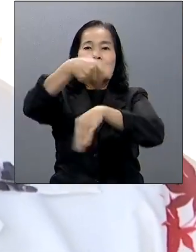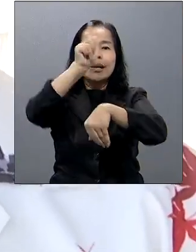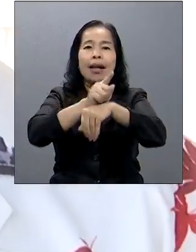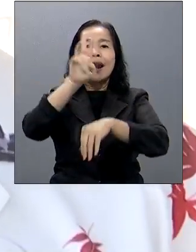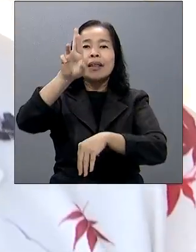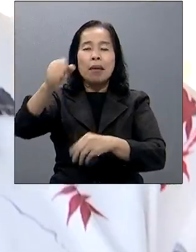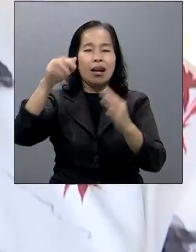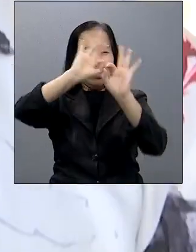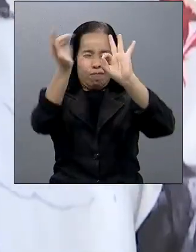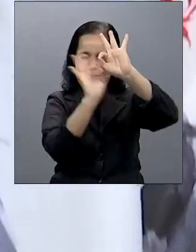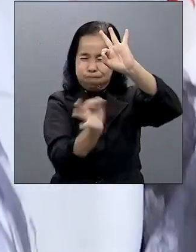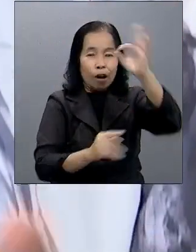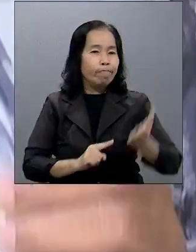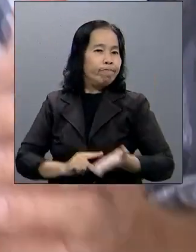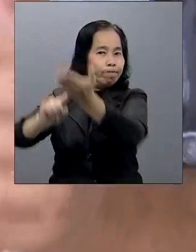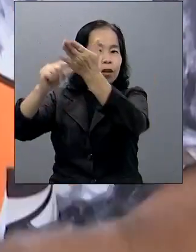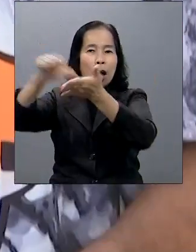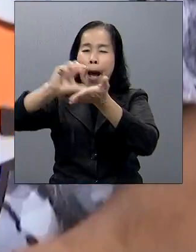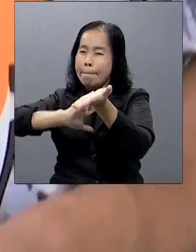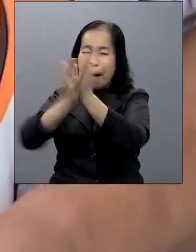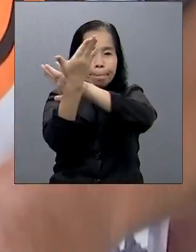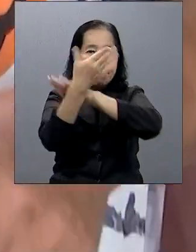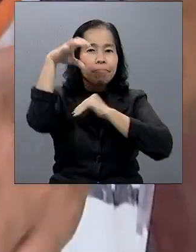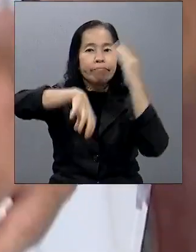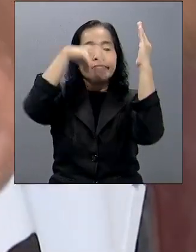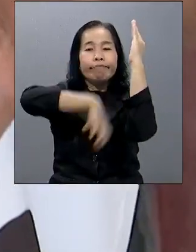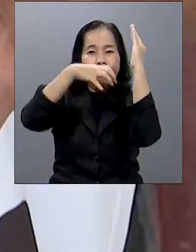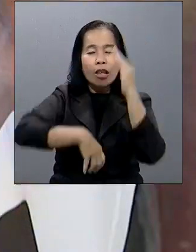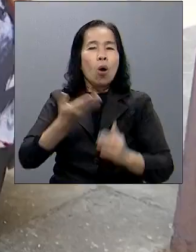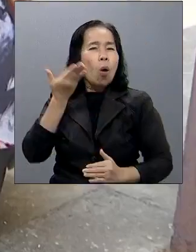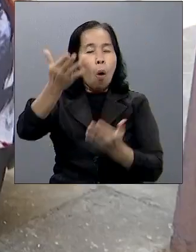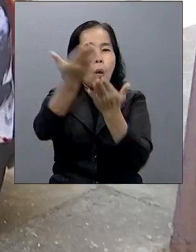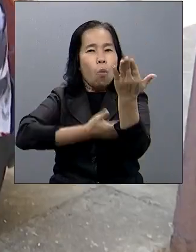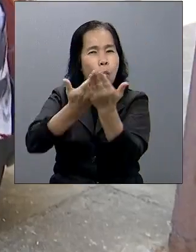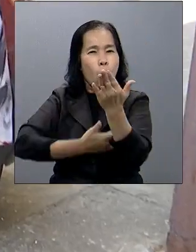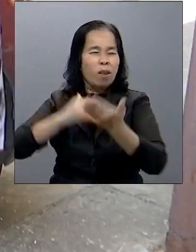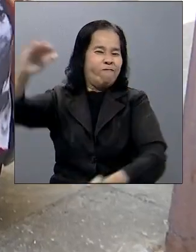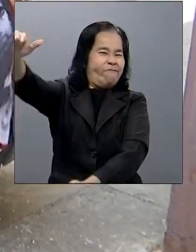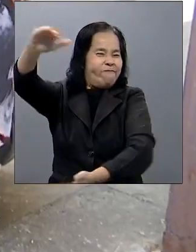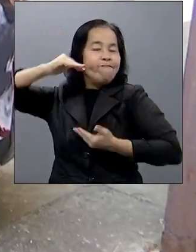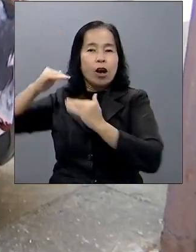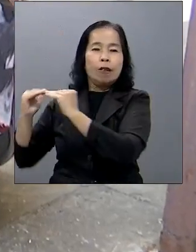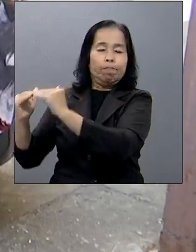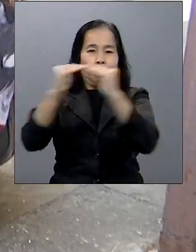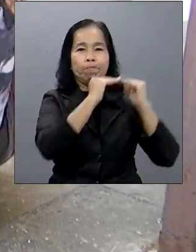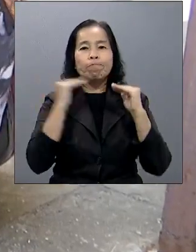ข้อเรียกร้องปฏิรูปสำนักงานสลากกินแบ่งรัฐบาลแล้วก็เรียกร้องโควต้าให้เพียงพอกับผู้ค้ารายย่อยที่มีอยู่ปัจ